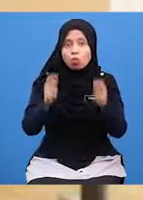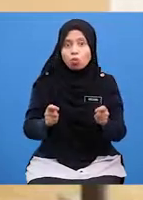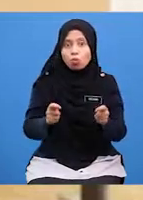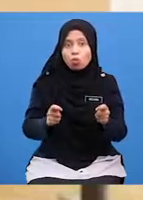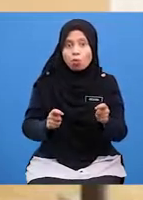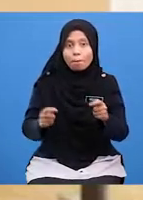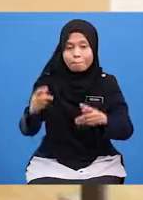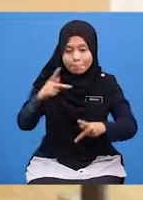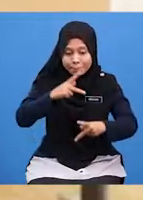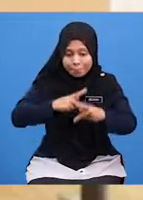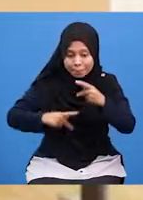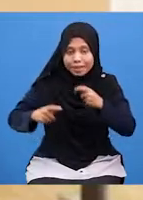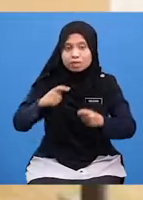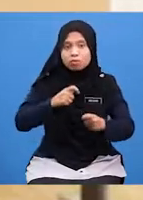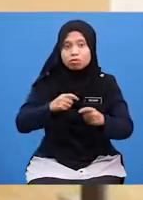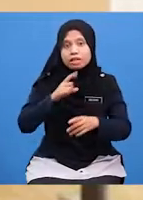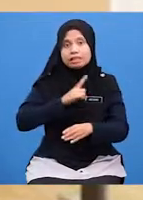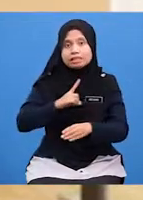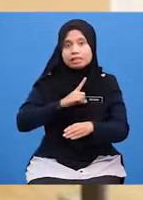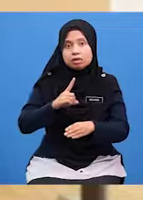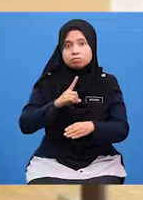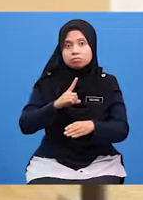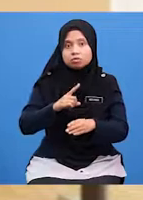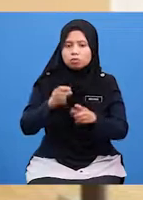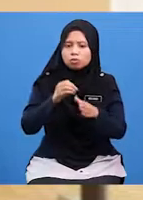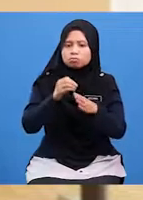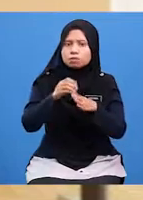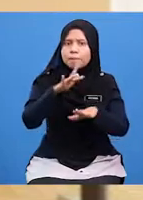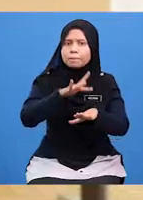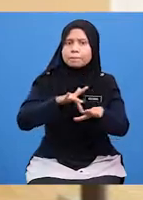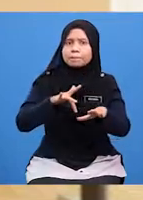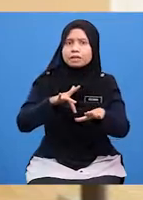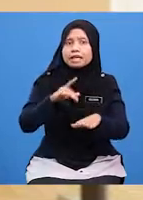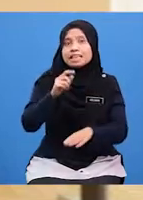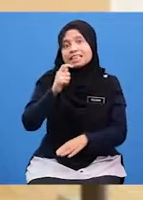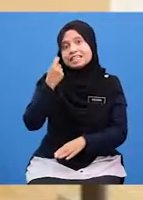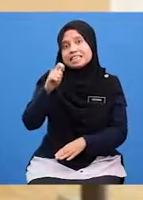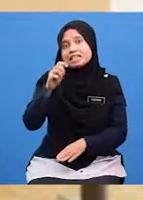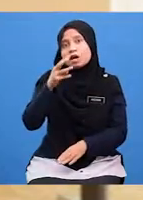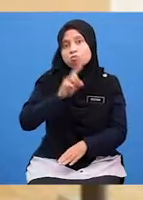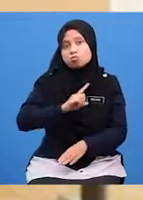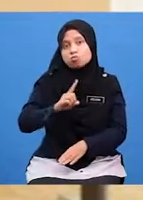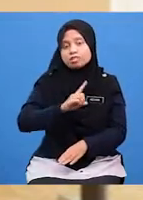Islam yang dikenali oleh Barat sebagai The Muslim Traveller.